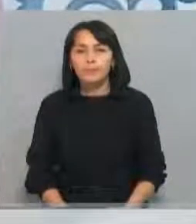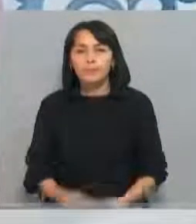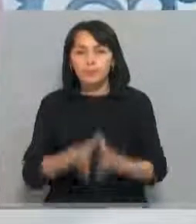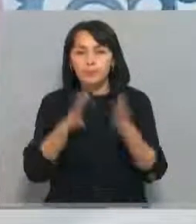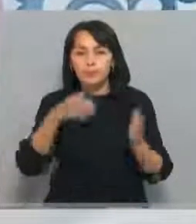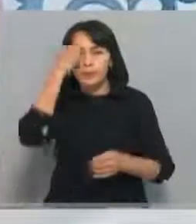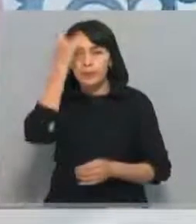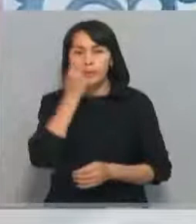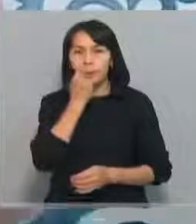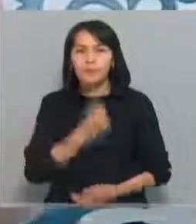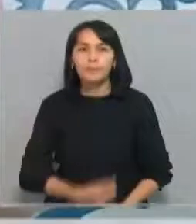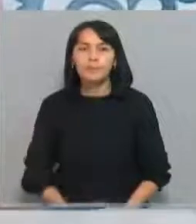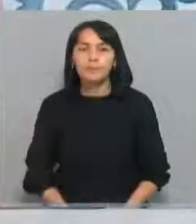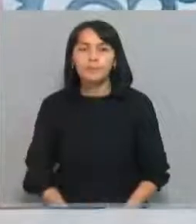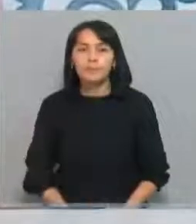Үлкен рахмет.